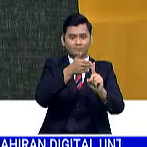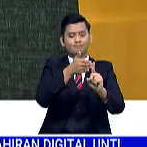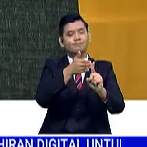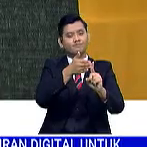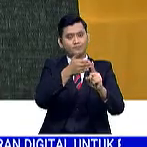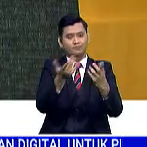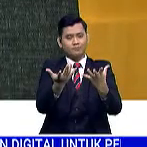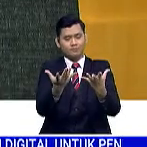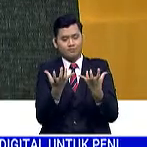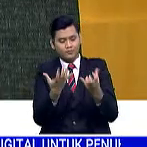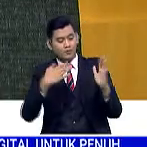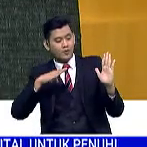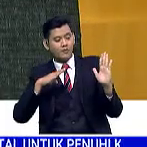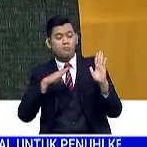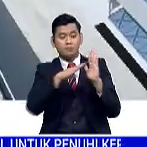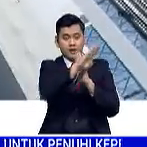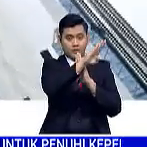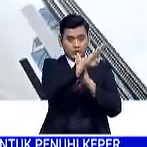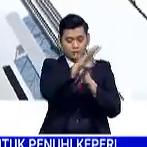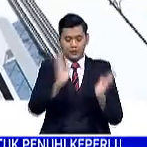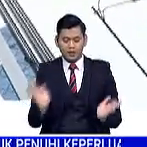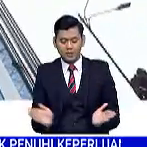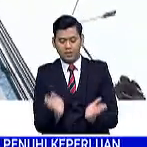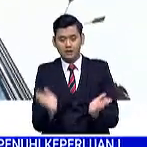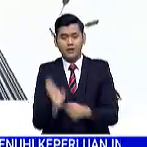membangunkan 15,000 lagi usahawan baru.